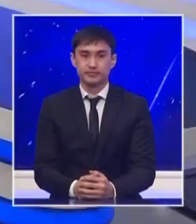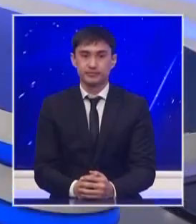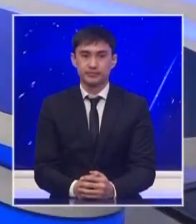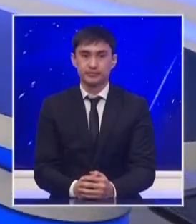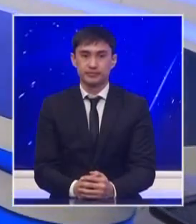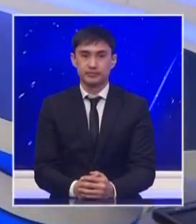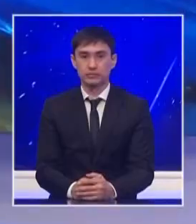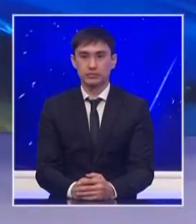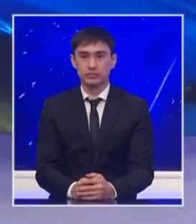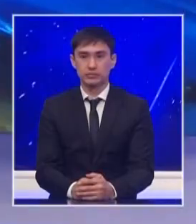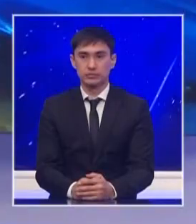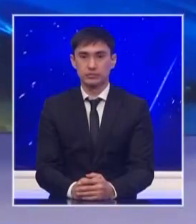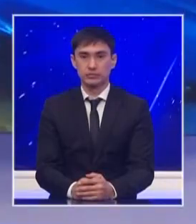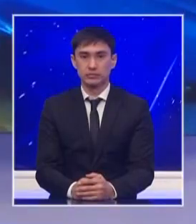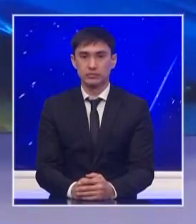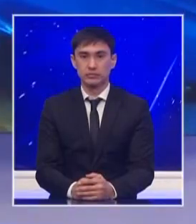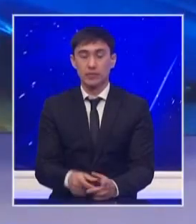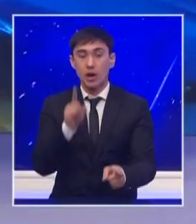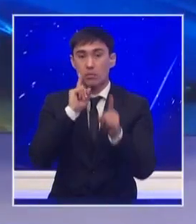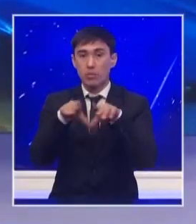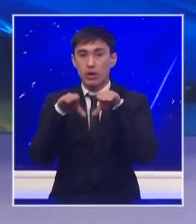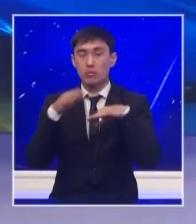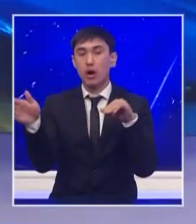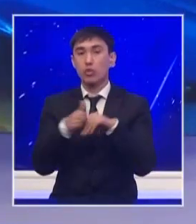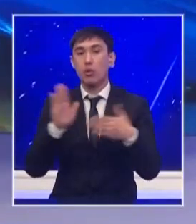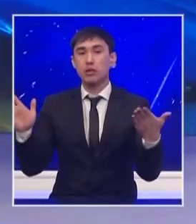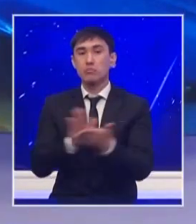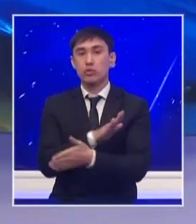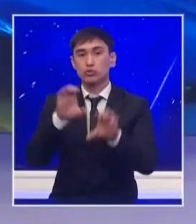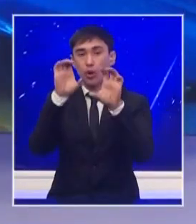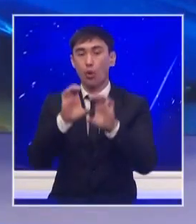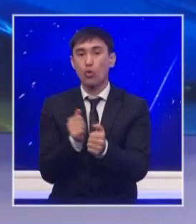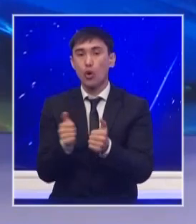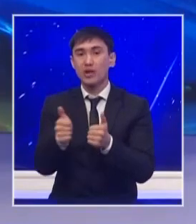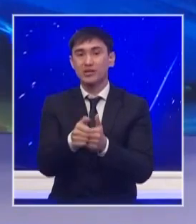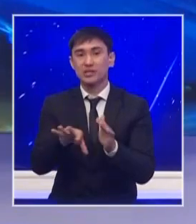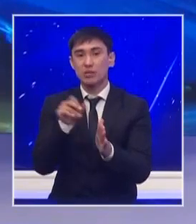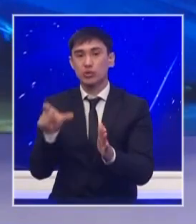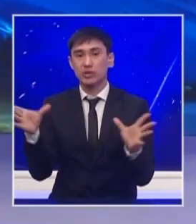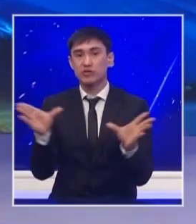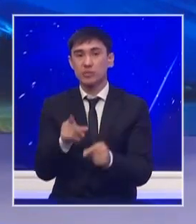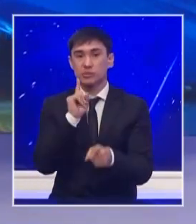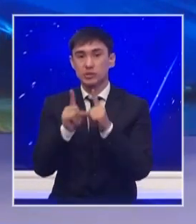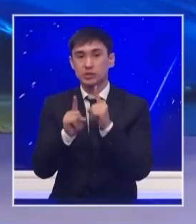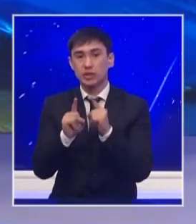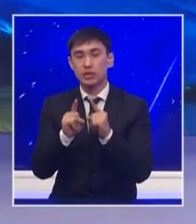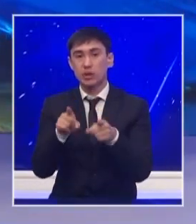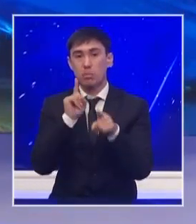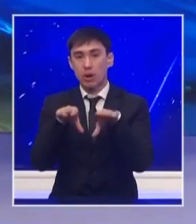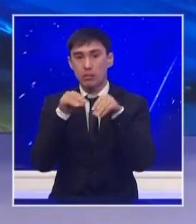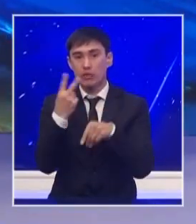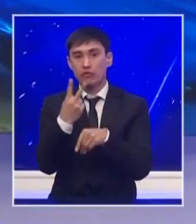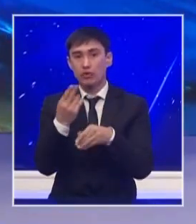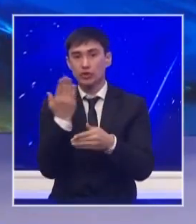дросила парламент одобрил отмену закона о лидерстве депутаты на совместном заседании палат Парламента